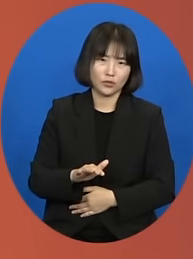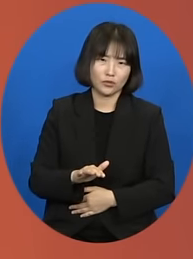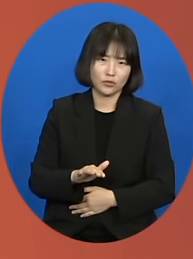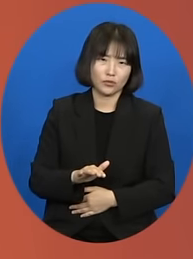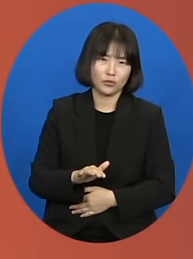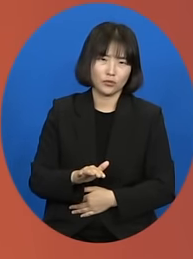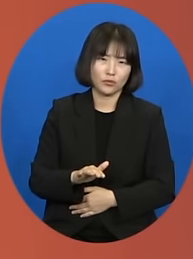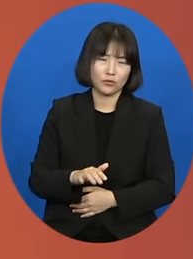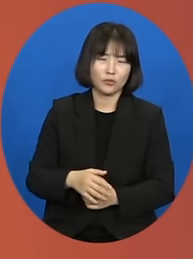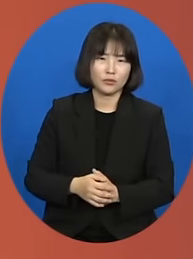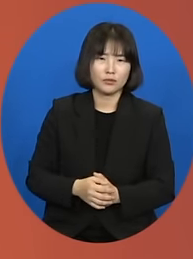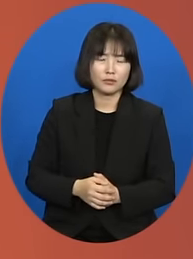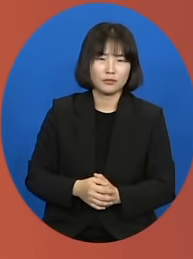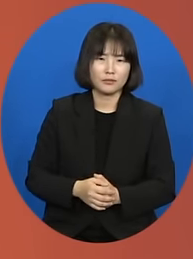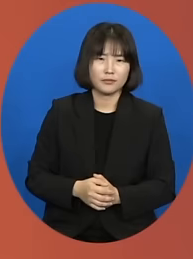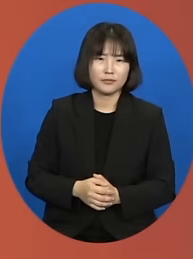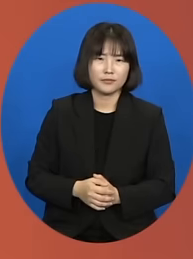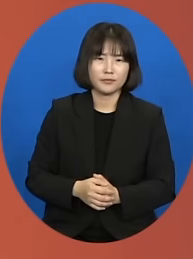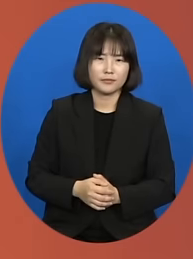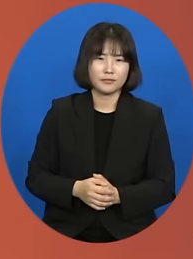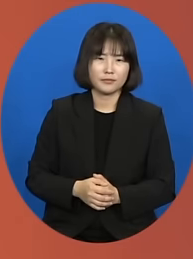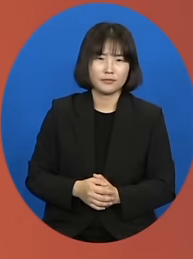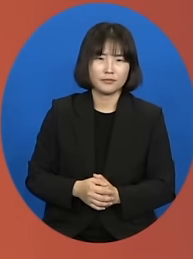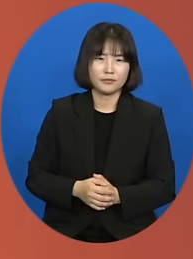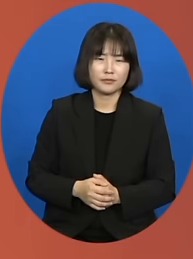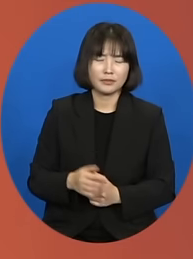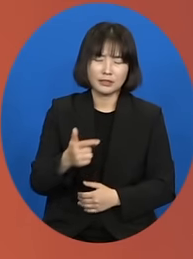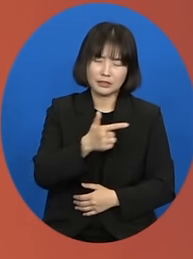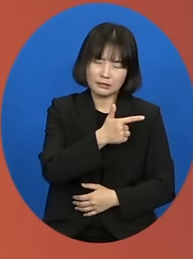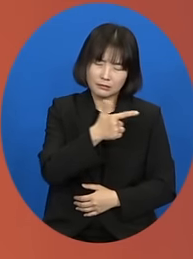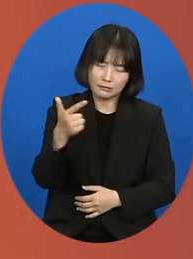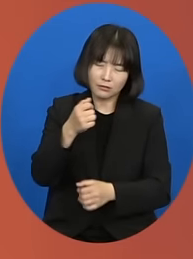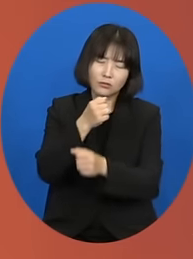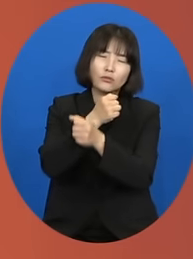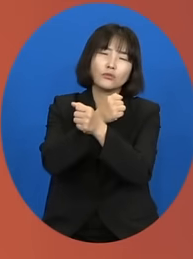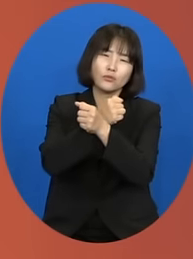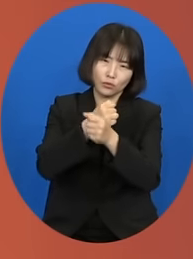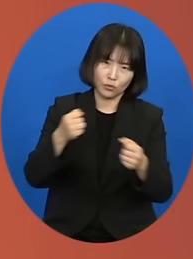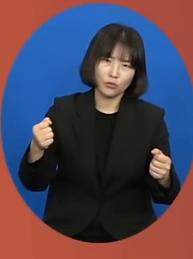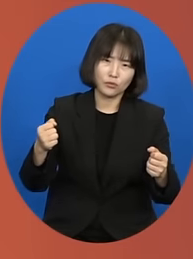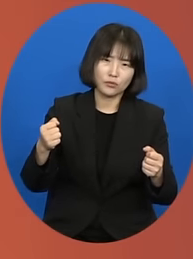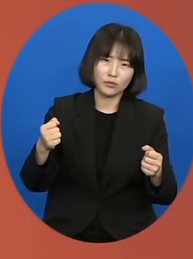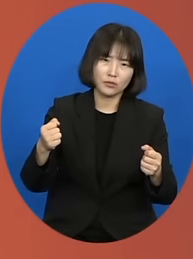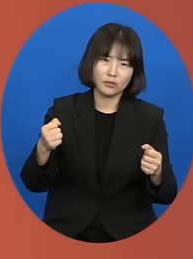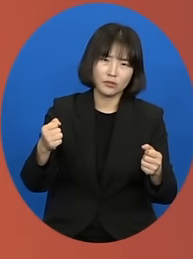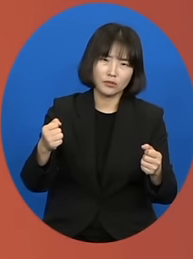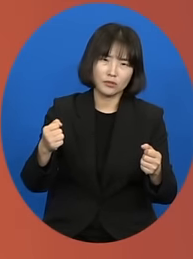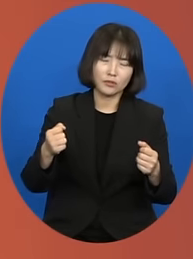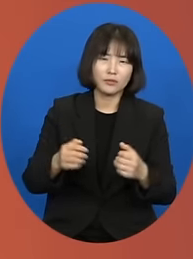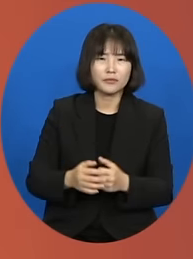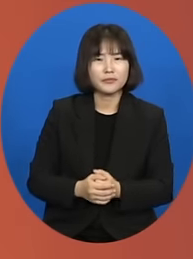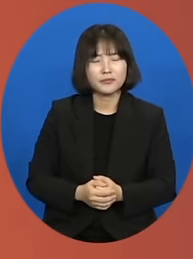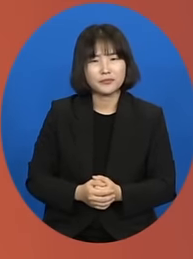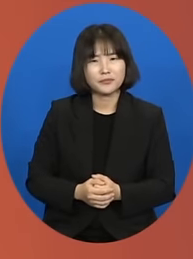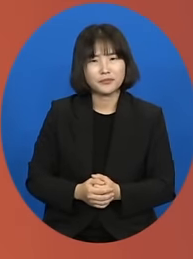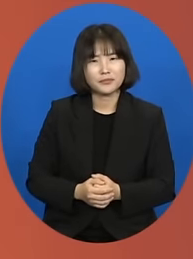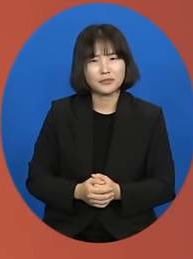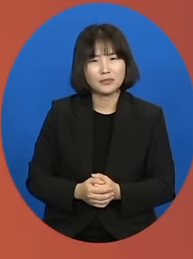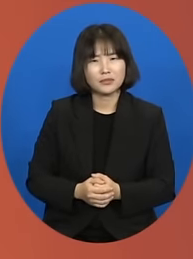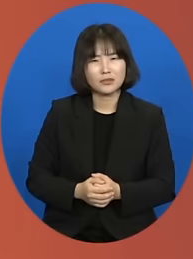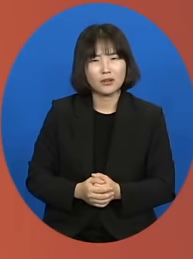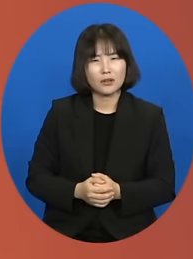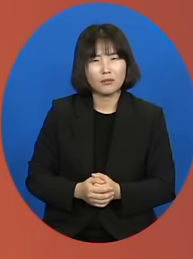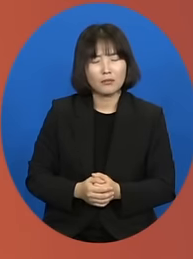언젠가는 한번 이렇게 큰 용서, 말할 수 없는 용서, 도무지